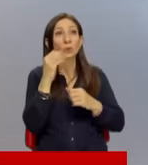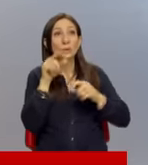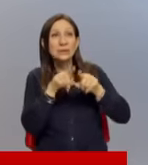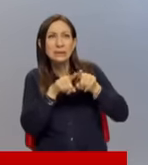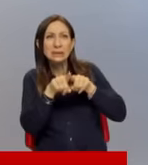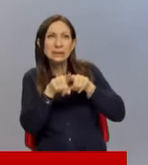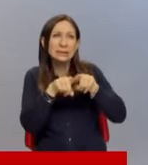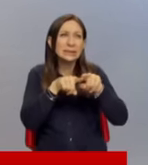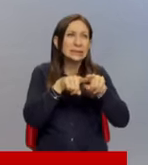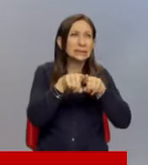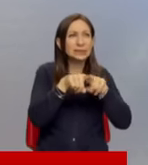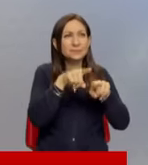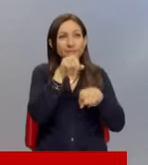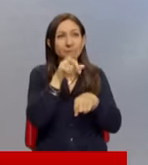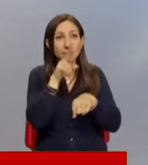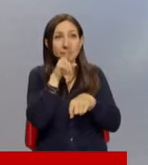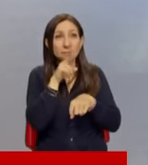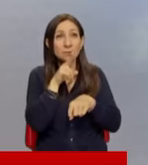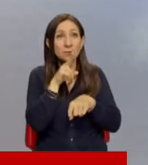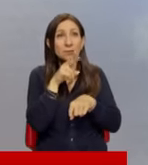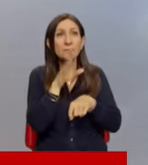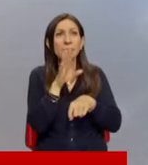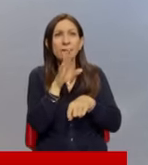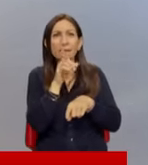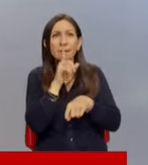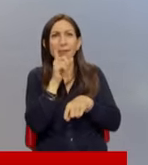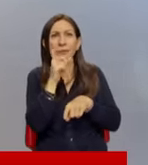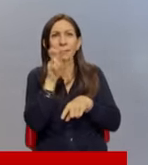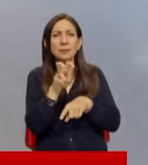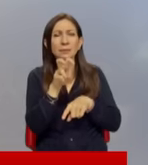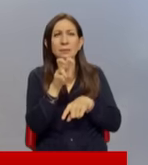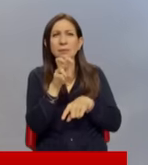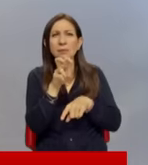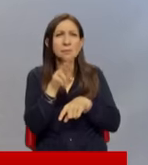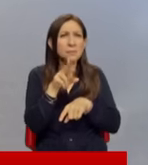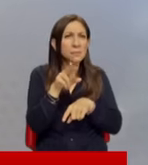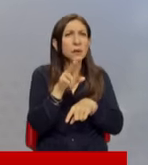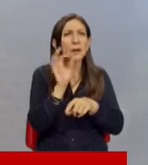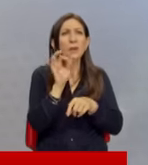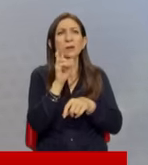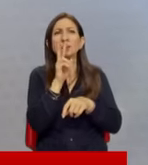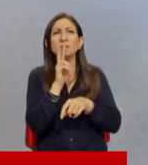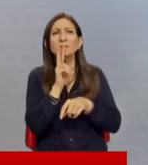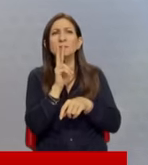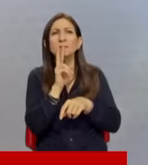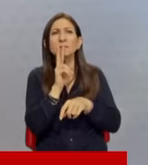çekişmeli bir şey vardı zaten. 200 görüyorsun 200 bile değil. 198 galiba ya da evet 200'den